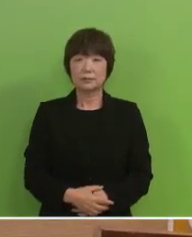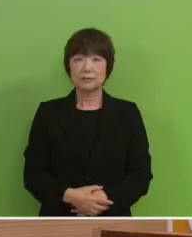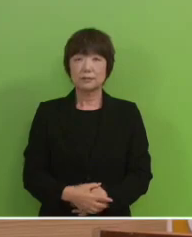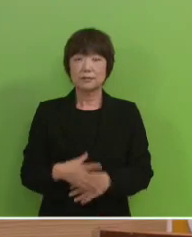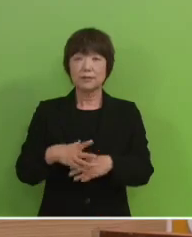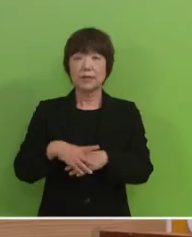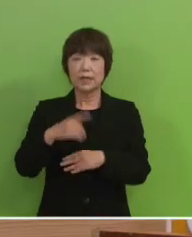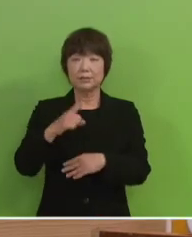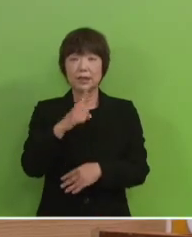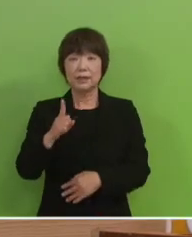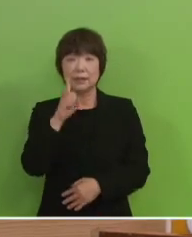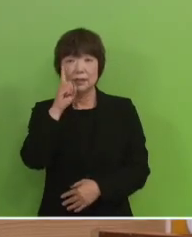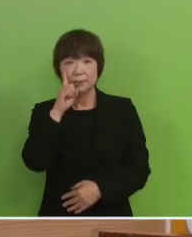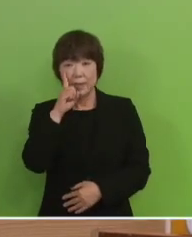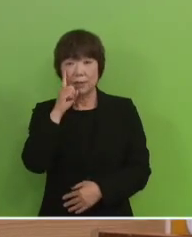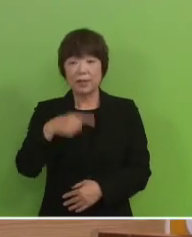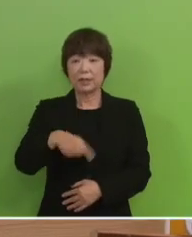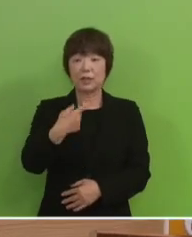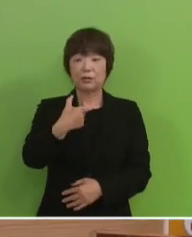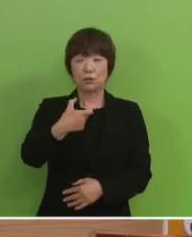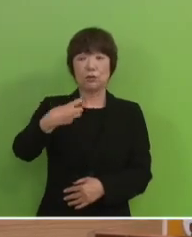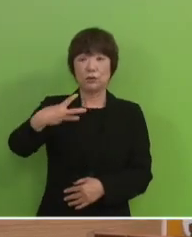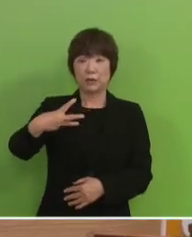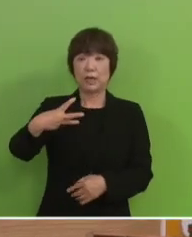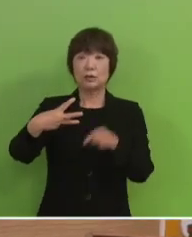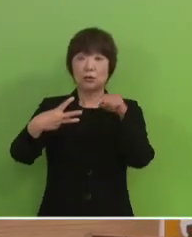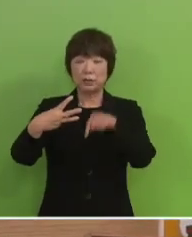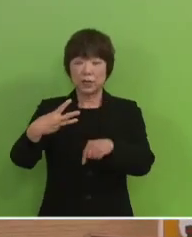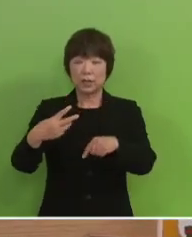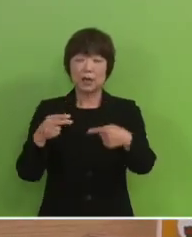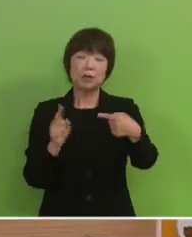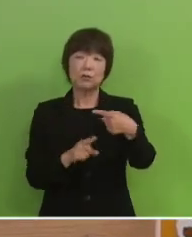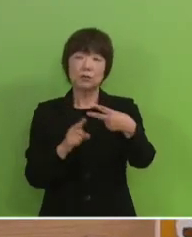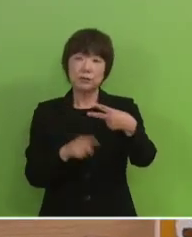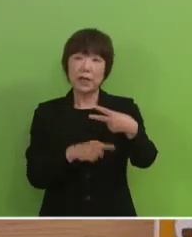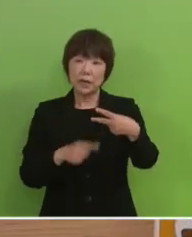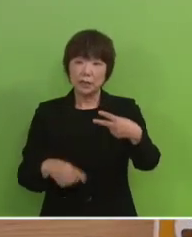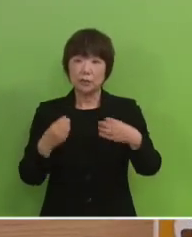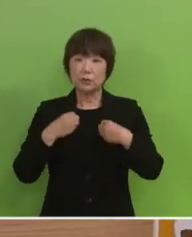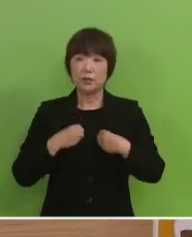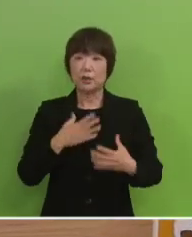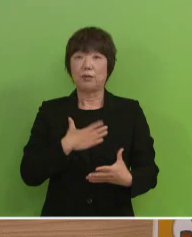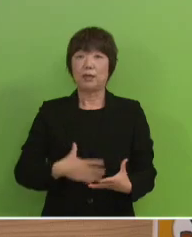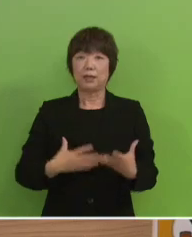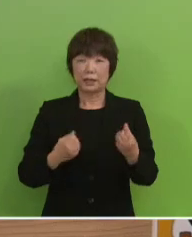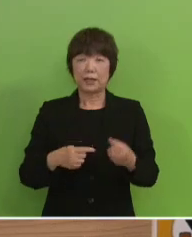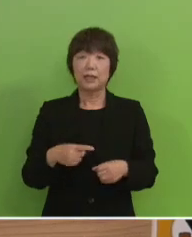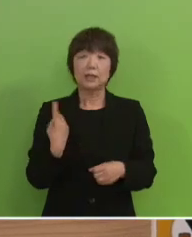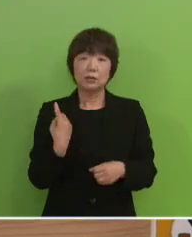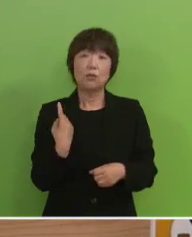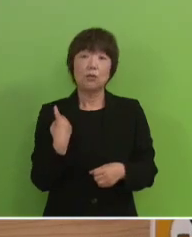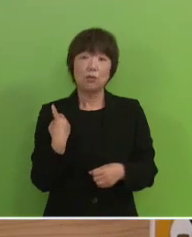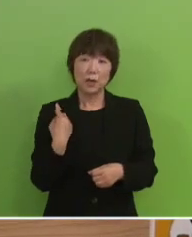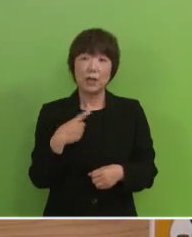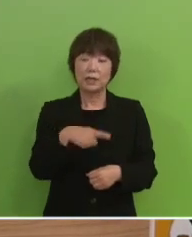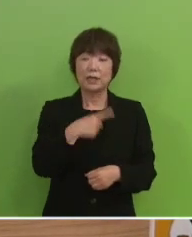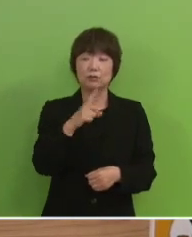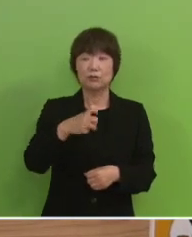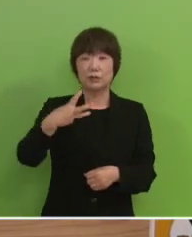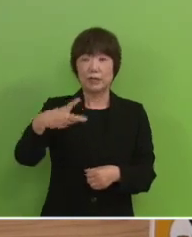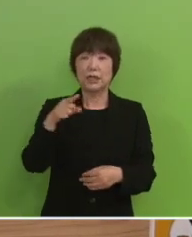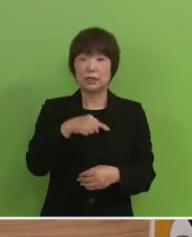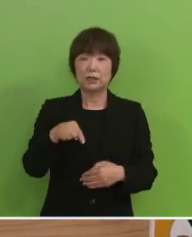初日は163名中2名の陽性が確認され昨日の113名では1名